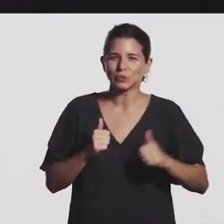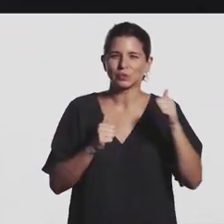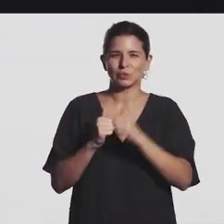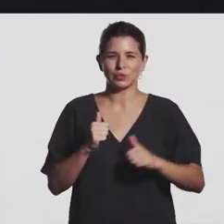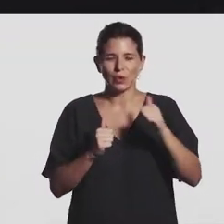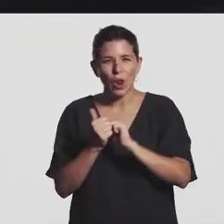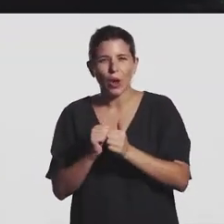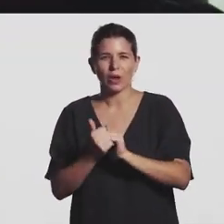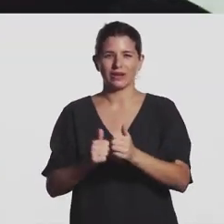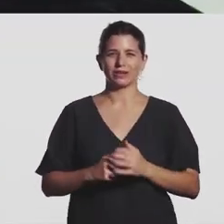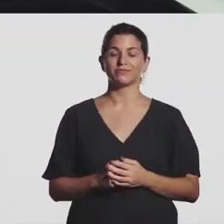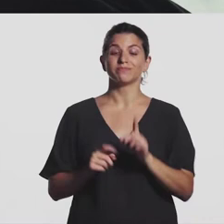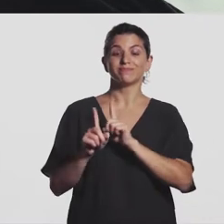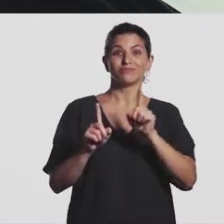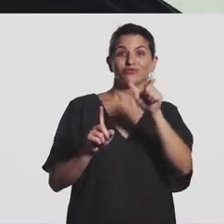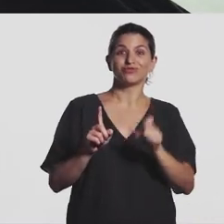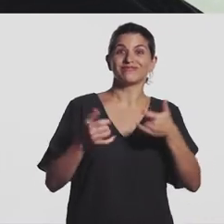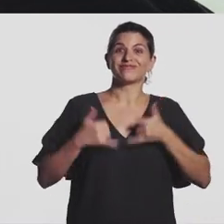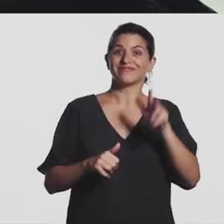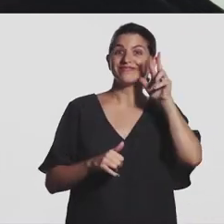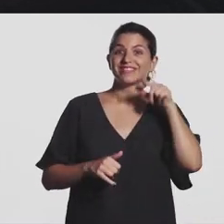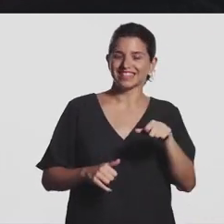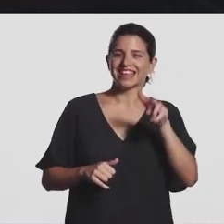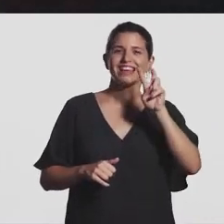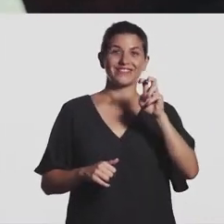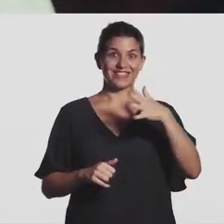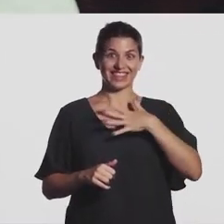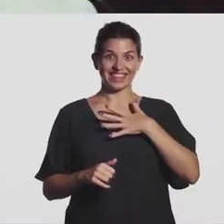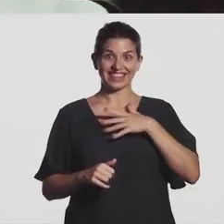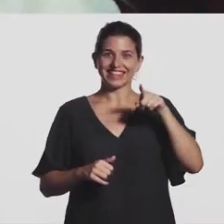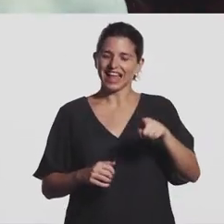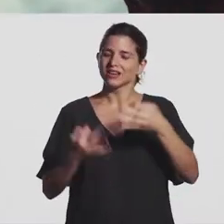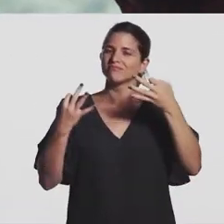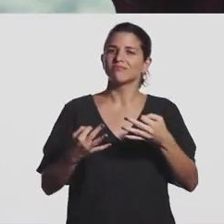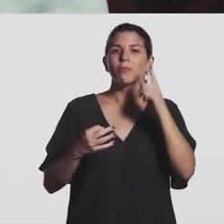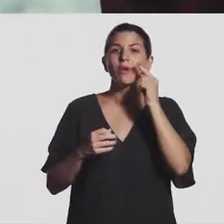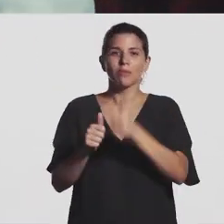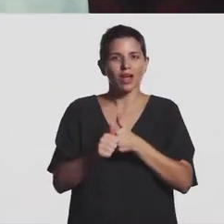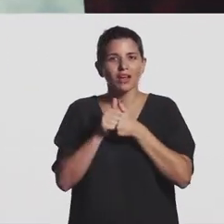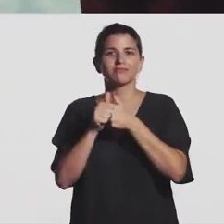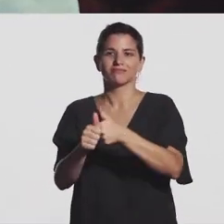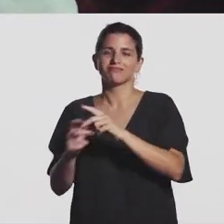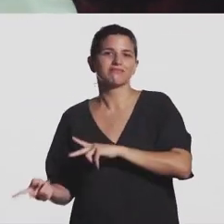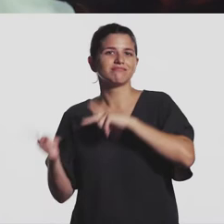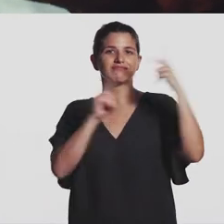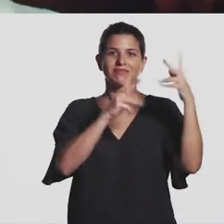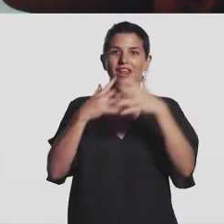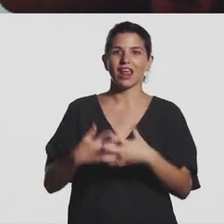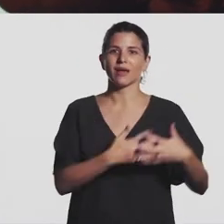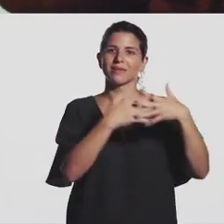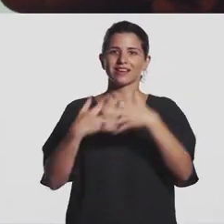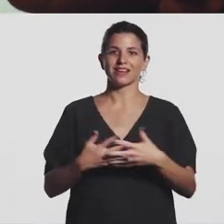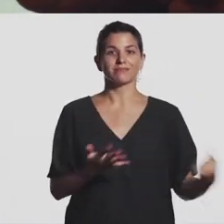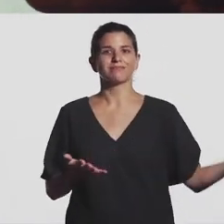molto dura. E poi dopo, di nuovo su quella foto, c'è sua figlia, ventenne, che sul nome del